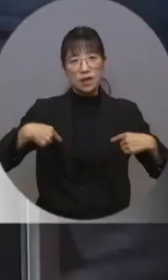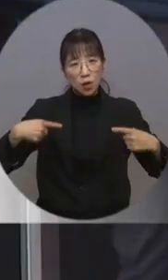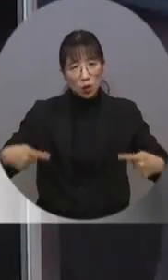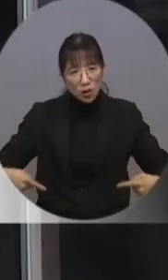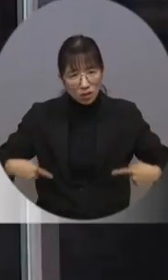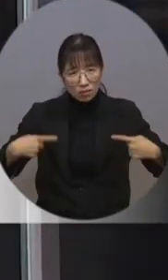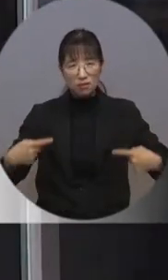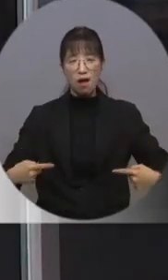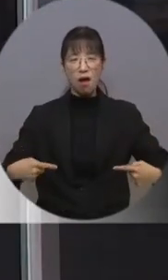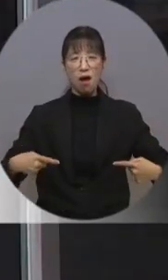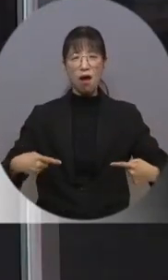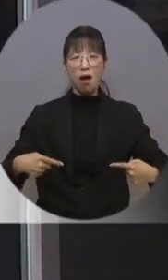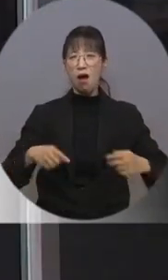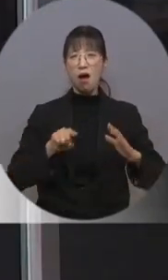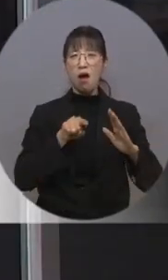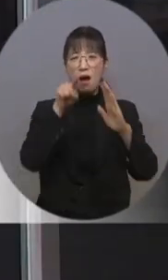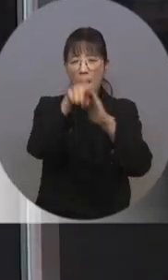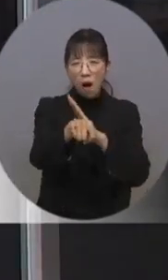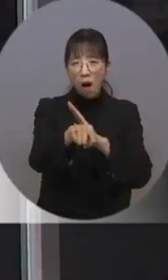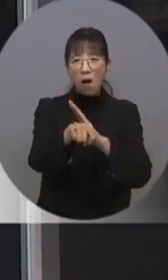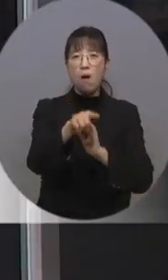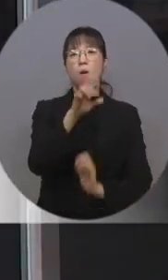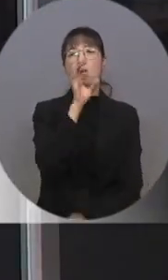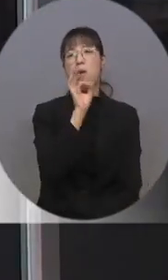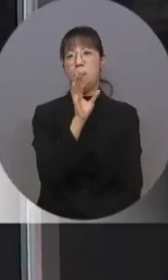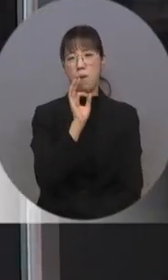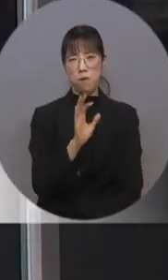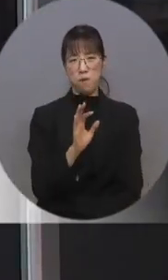휠체어가 들어가기가 힘들고